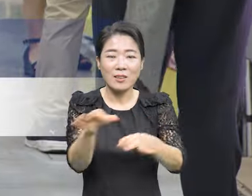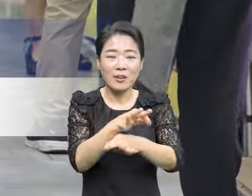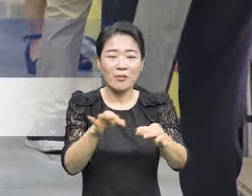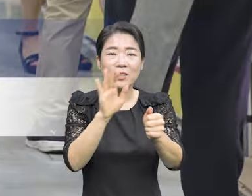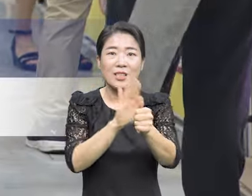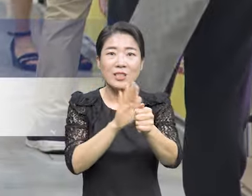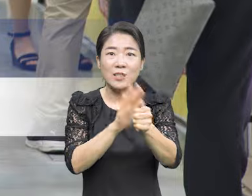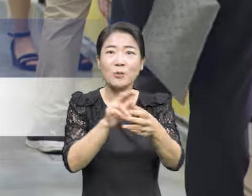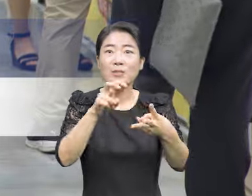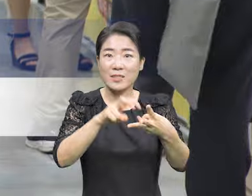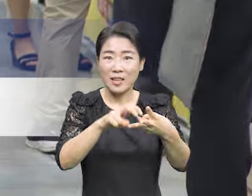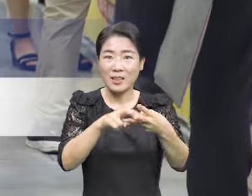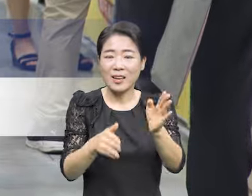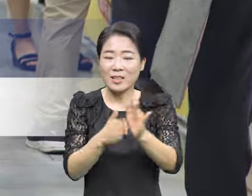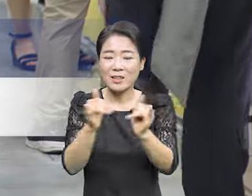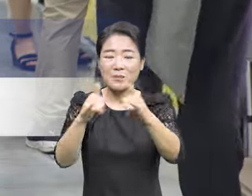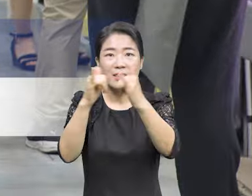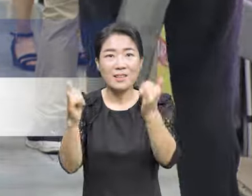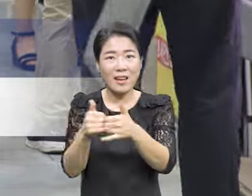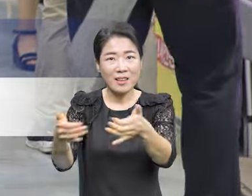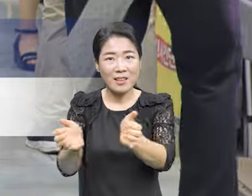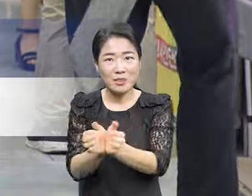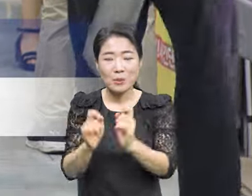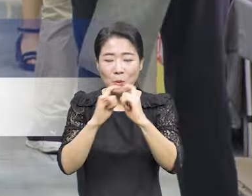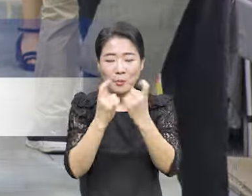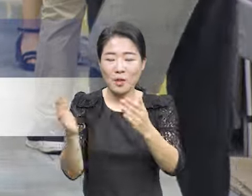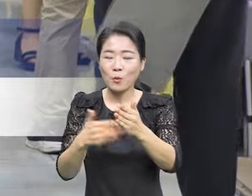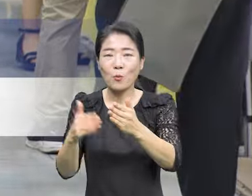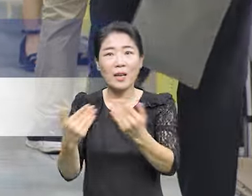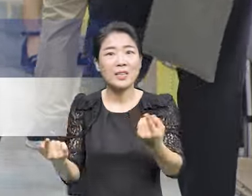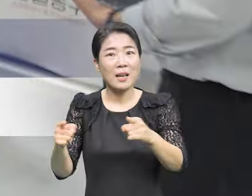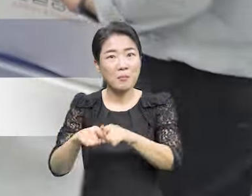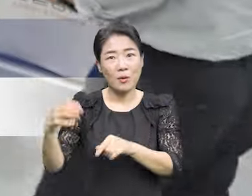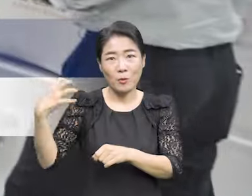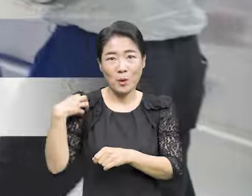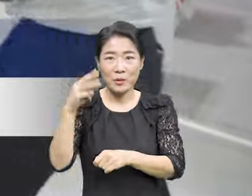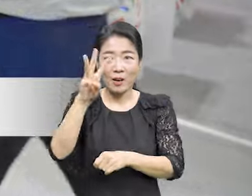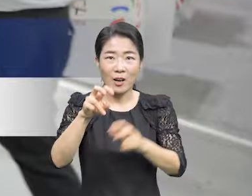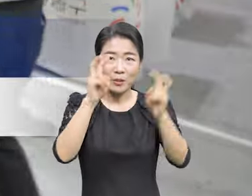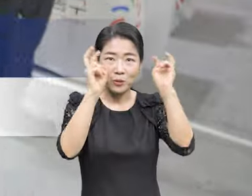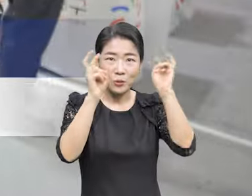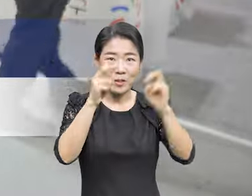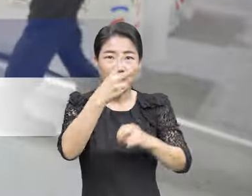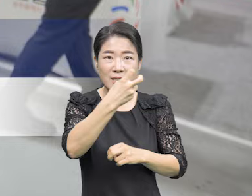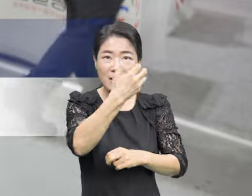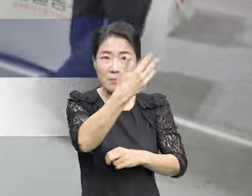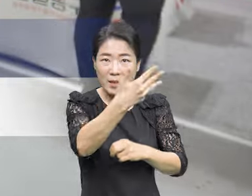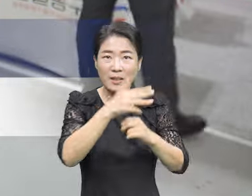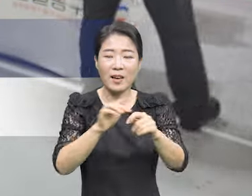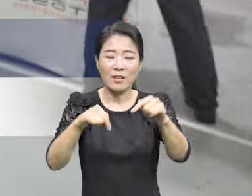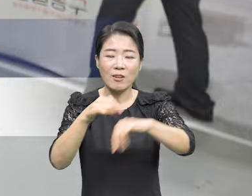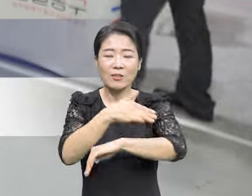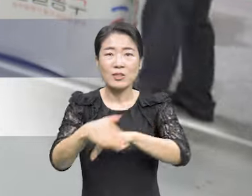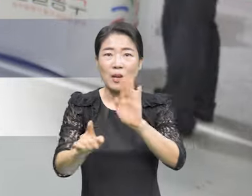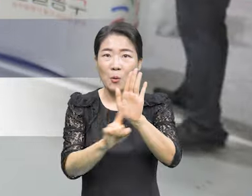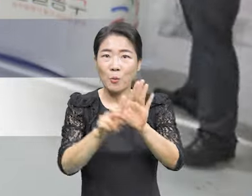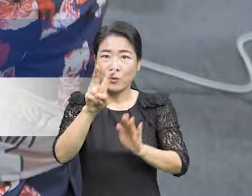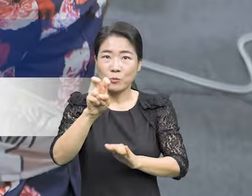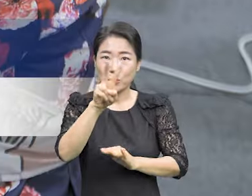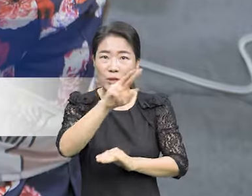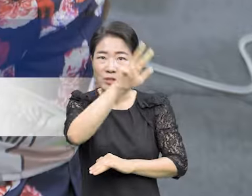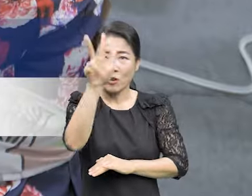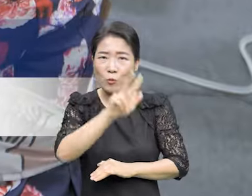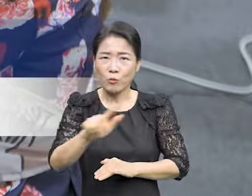경제 지원센터 시민 사회 단체 등 민관이 공동 주관하며 광주기업 이른 여덟개 정책 홍보관 22개